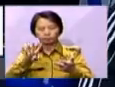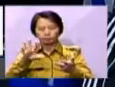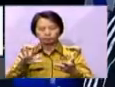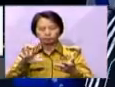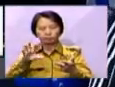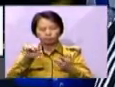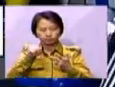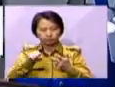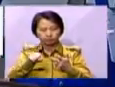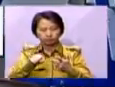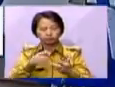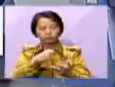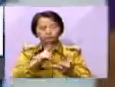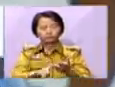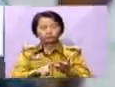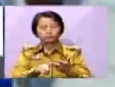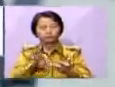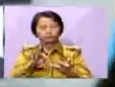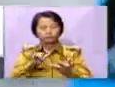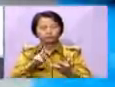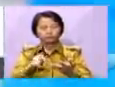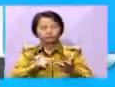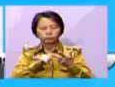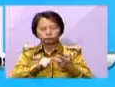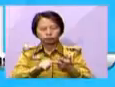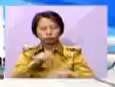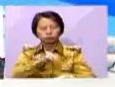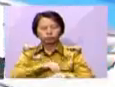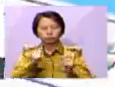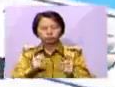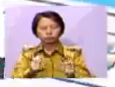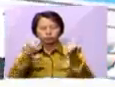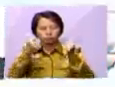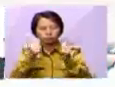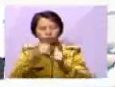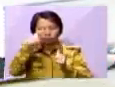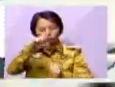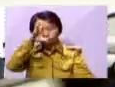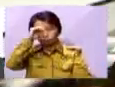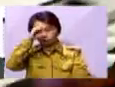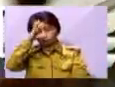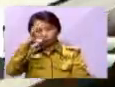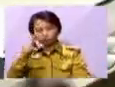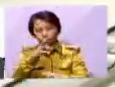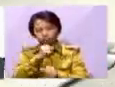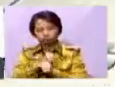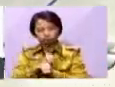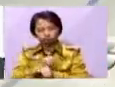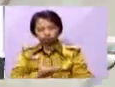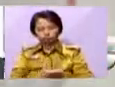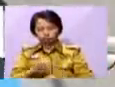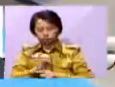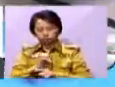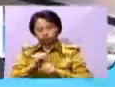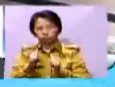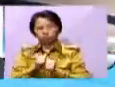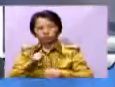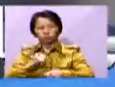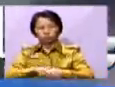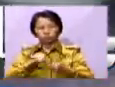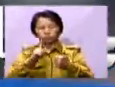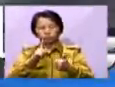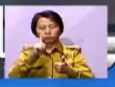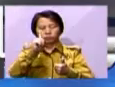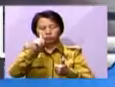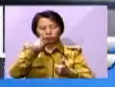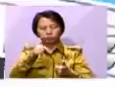36.345 saat. Muhammad Fadil Mazonis pula mencatatkan masa terpantas bagi lelaki sekaligus merampas pingat emas dengan catatan masa